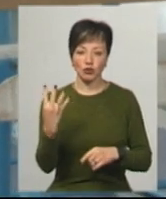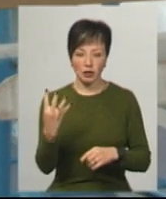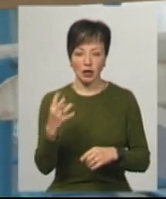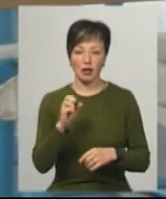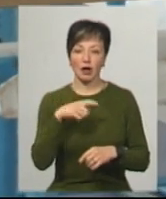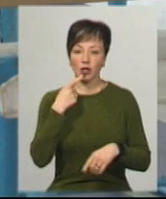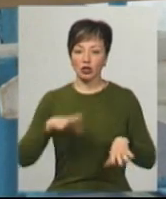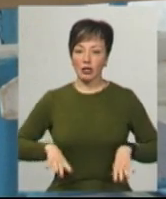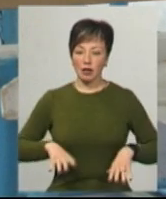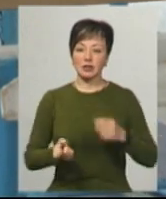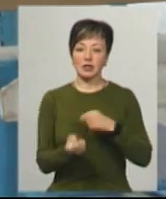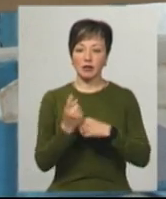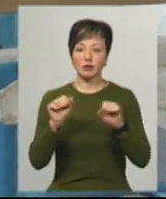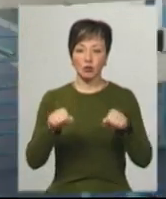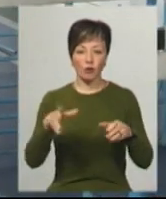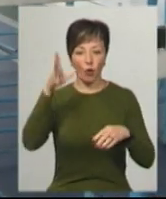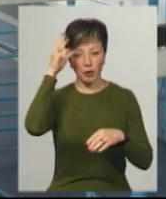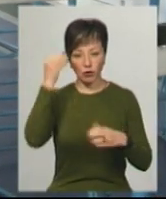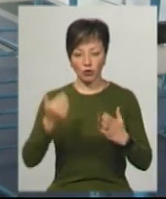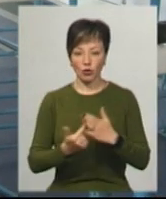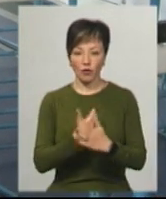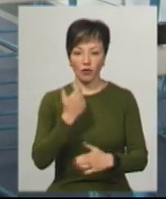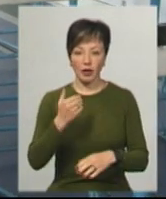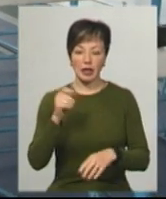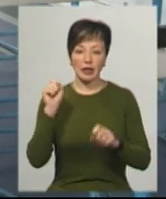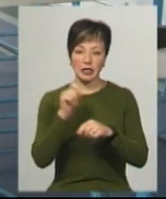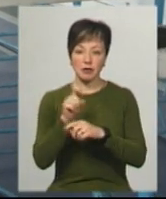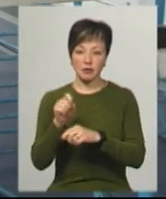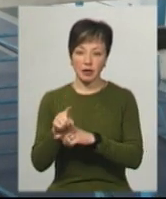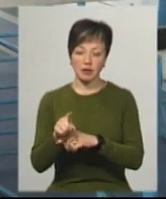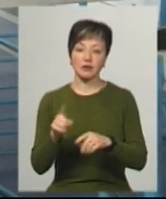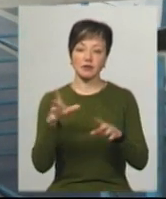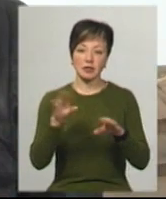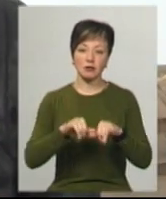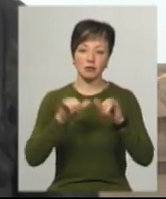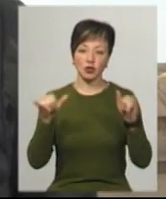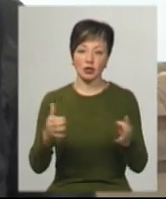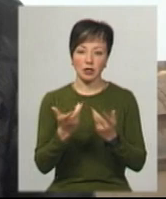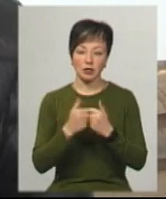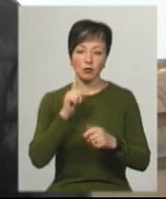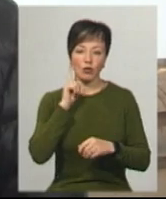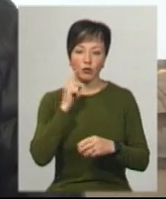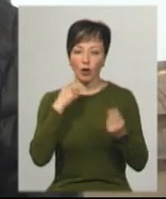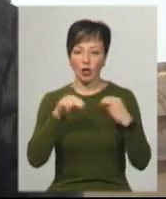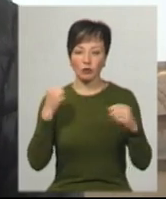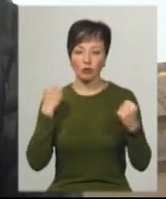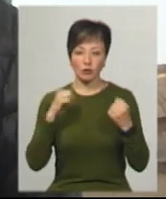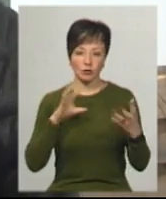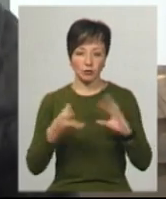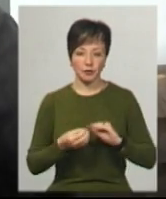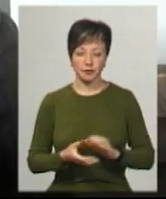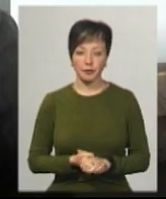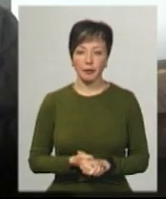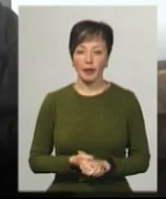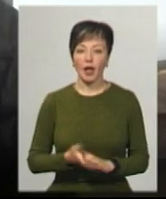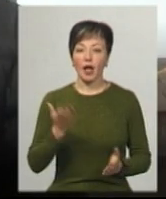Тренер каже, коли з'явиться можливість опановувати нові легкоатлетичні дисципліни, у секції збільшиться кількість молоді та покращаться спортивні результати. Якщо